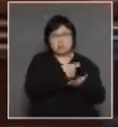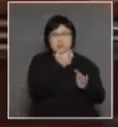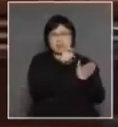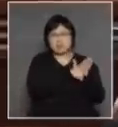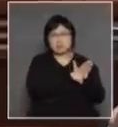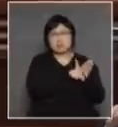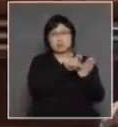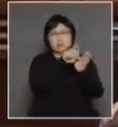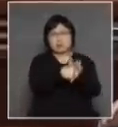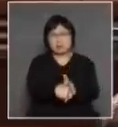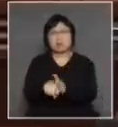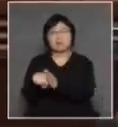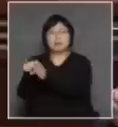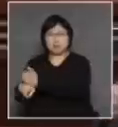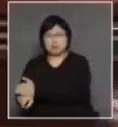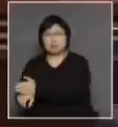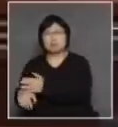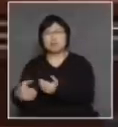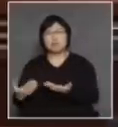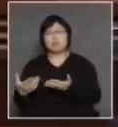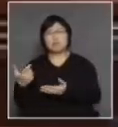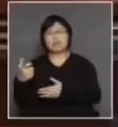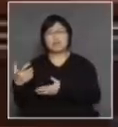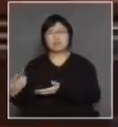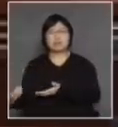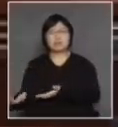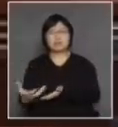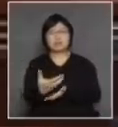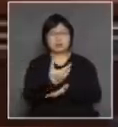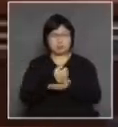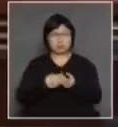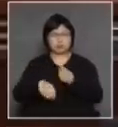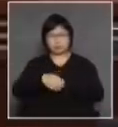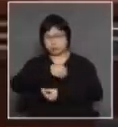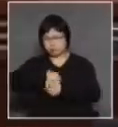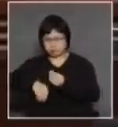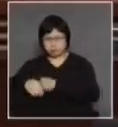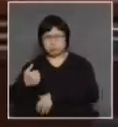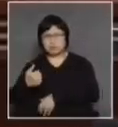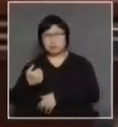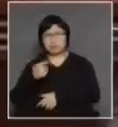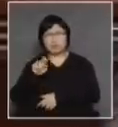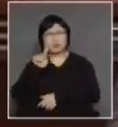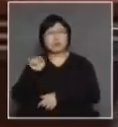這裡放在那裡，定說收了錢回來是可以有所作為的呢？這個都是一個很大的